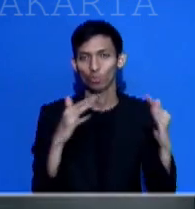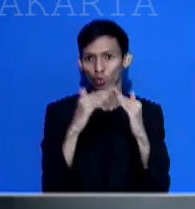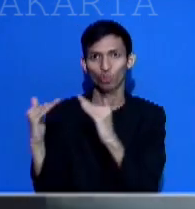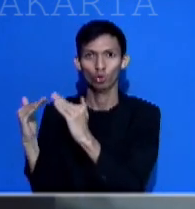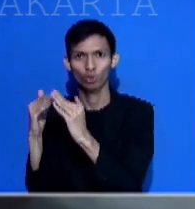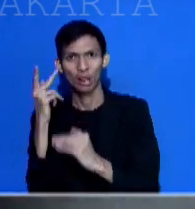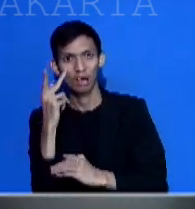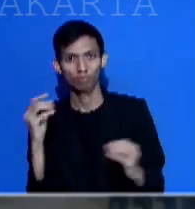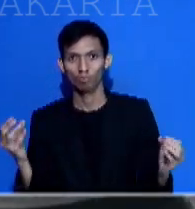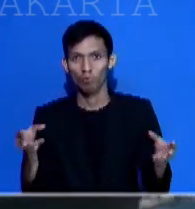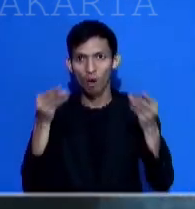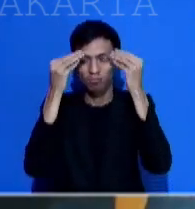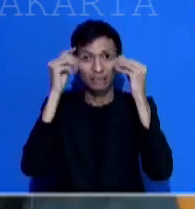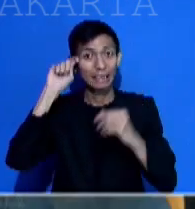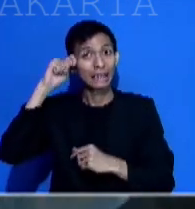dalam memori.